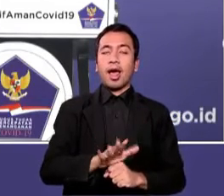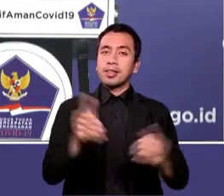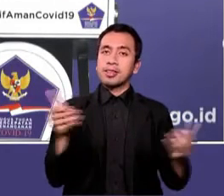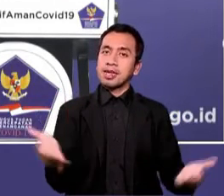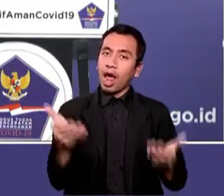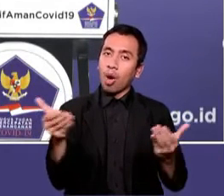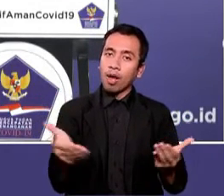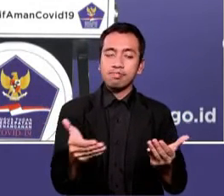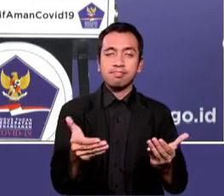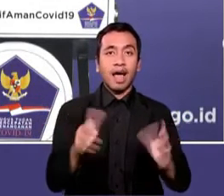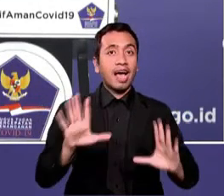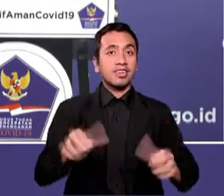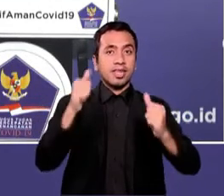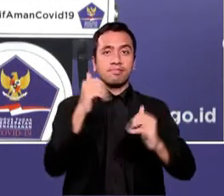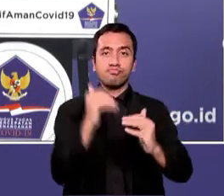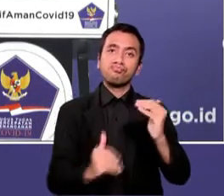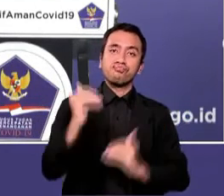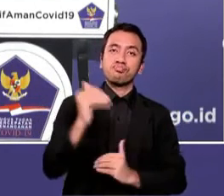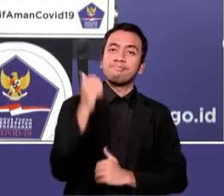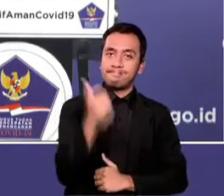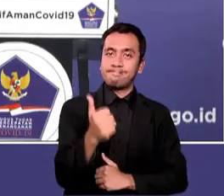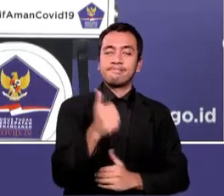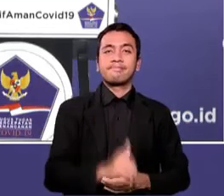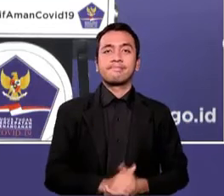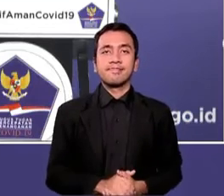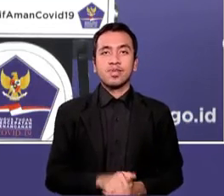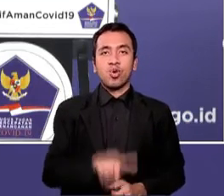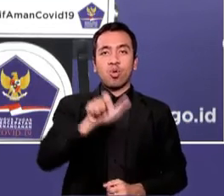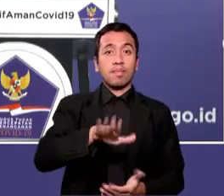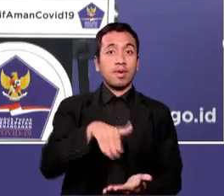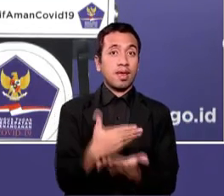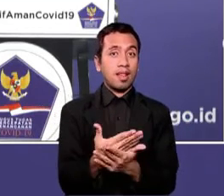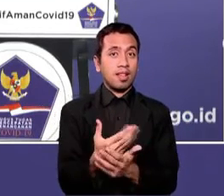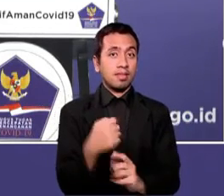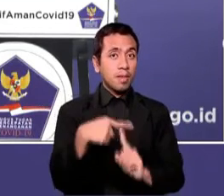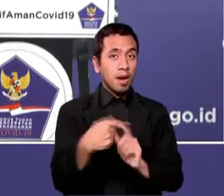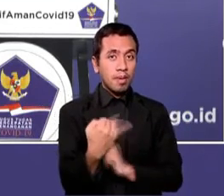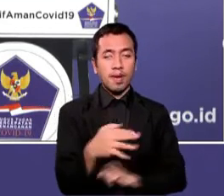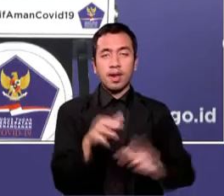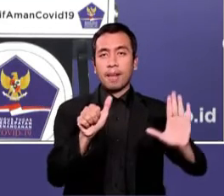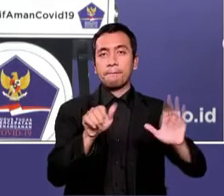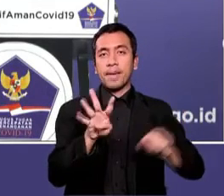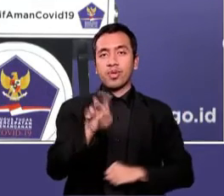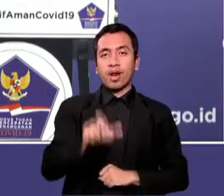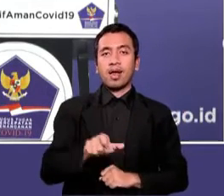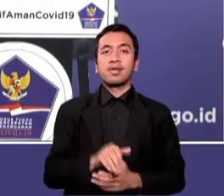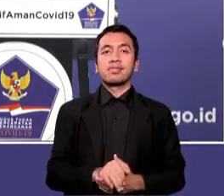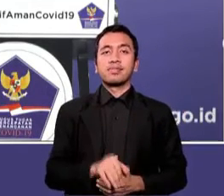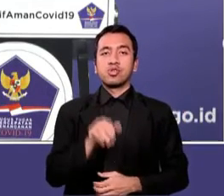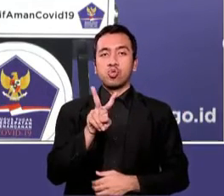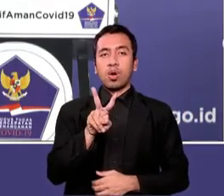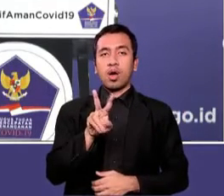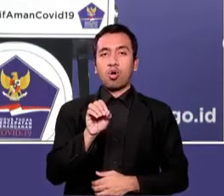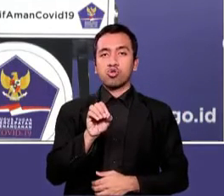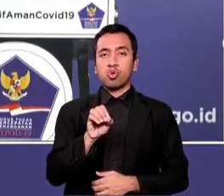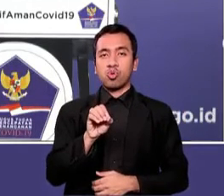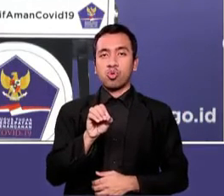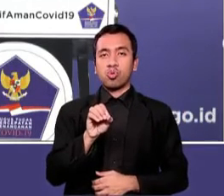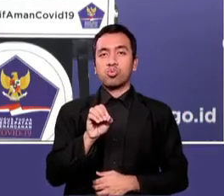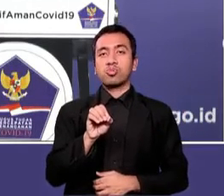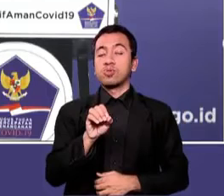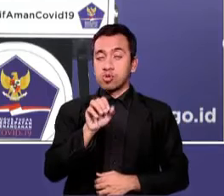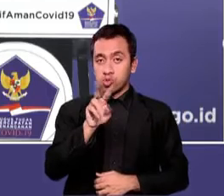ini bisa berjalan dengan baik kasus meninggal bertambah 64 orang sehingga menjadi 2190